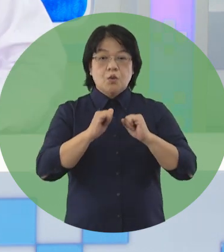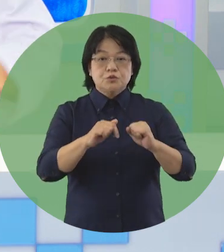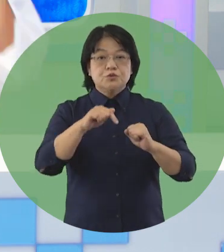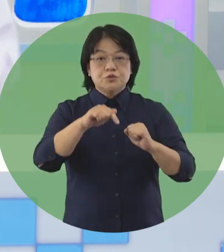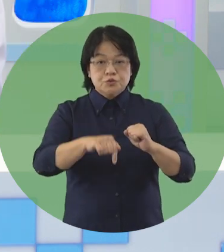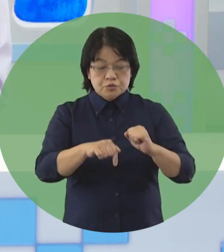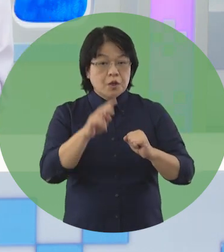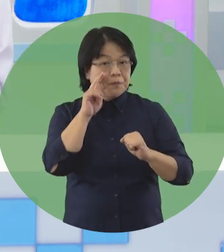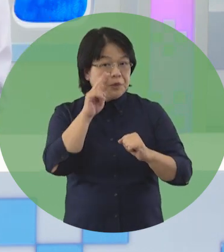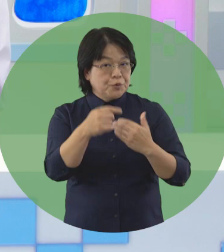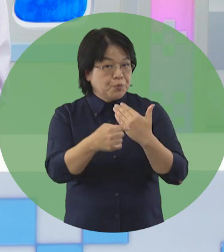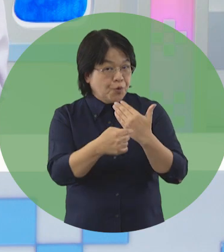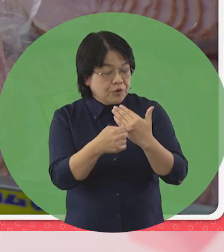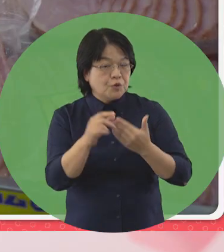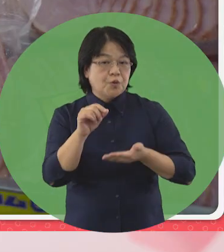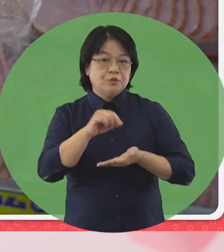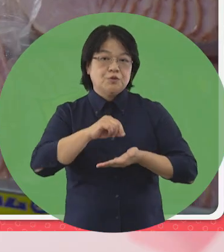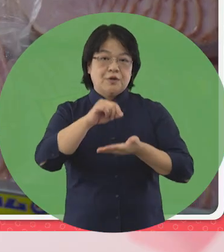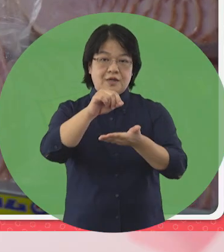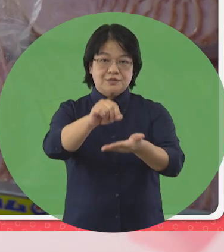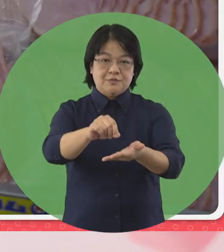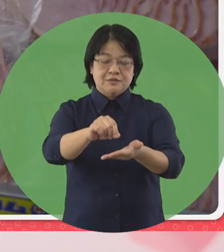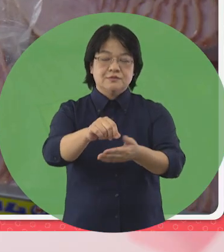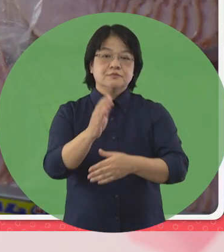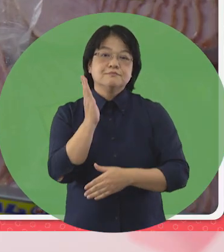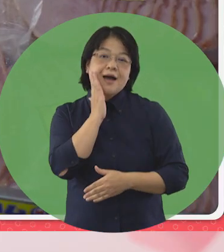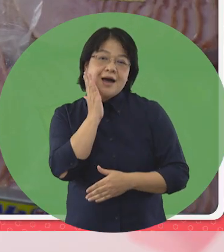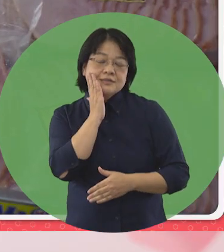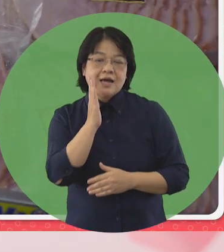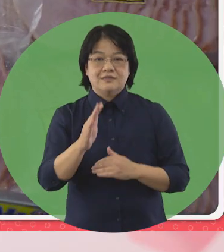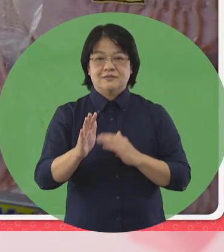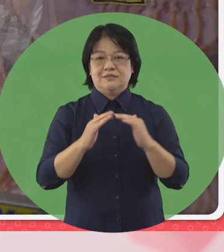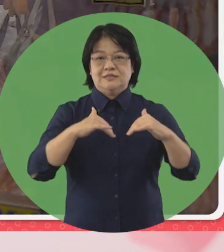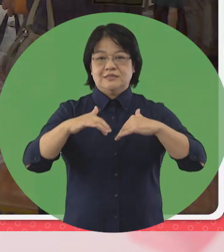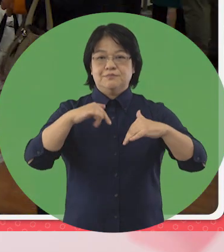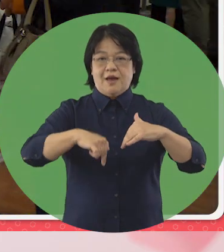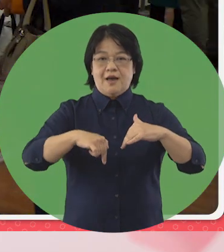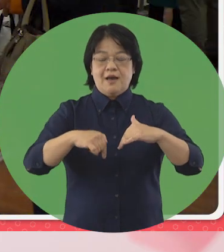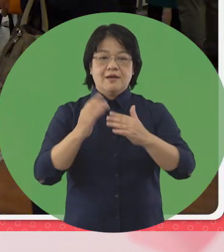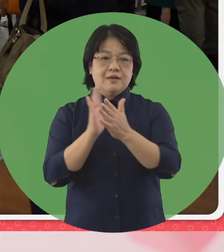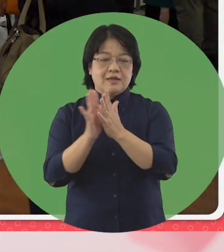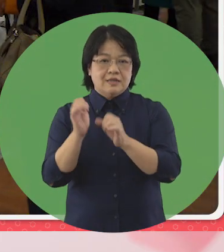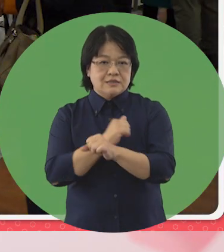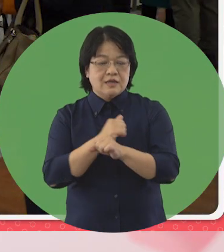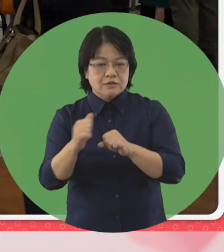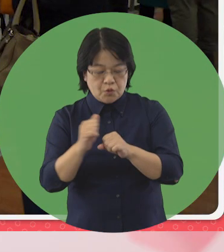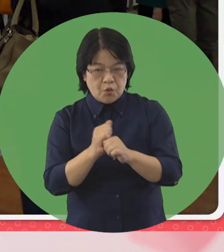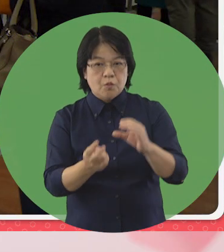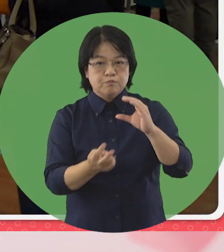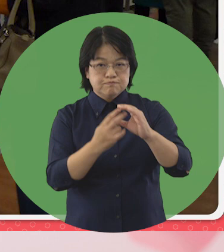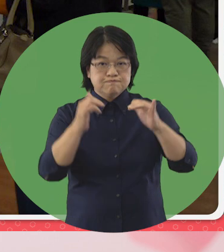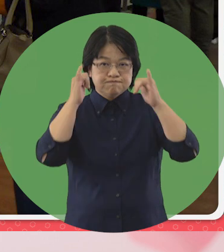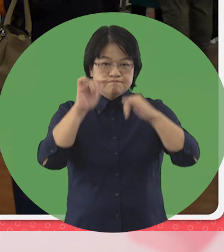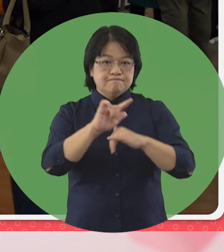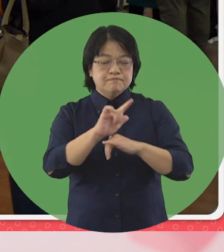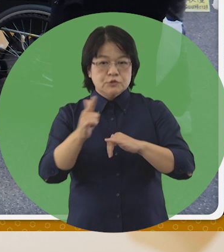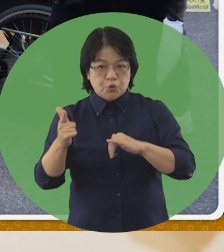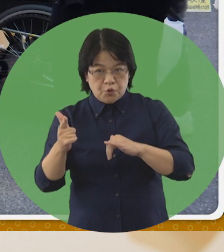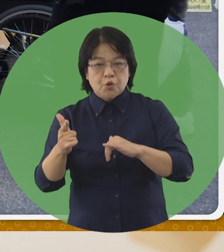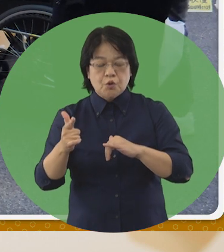をご紹介します。マーサン市場では県産畜産物や加工品の試食展示即